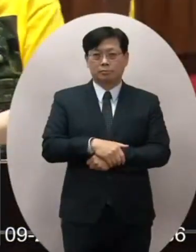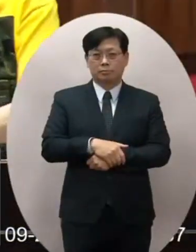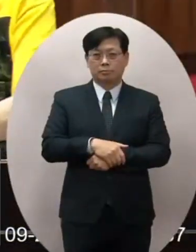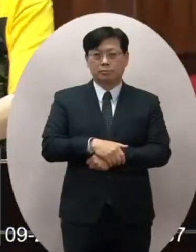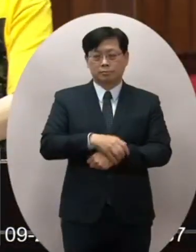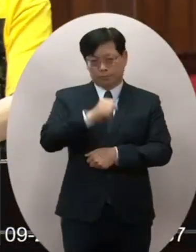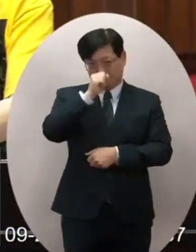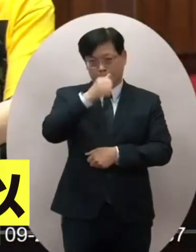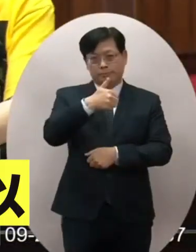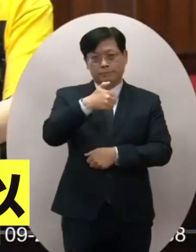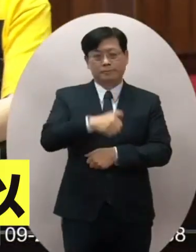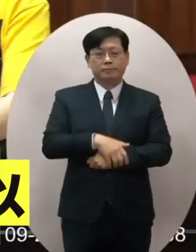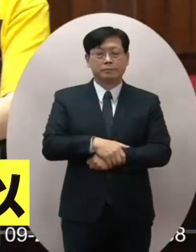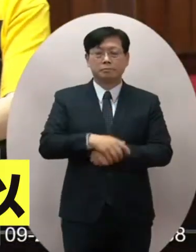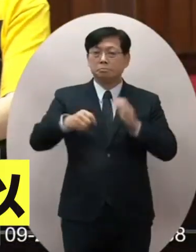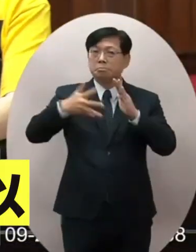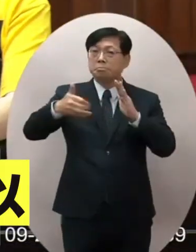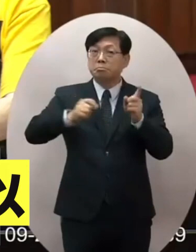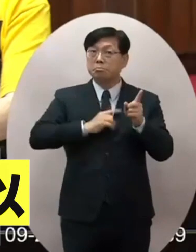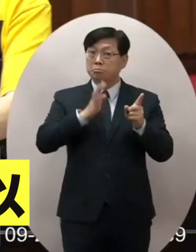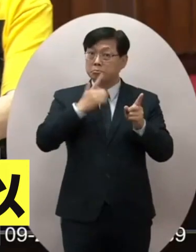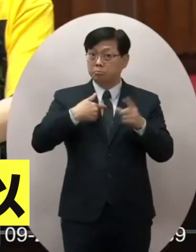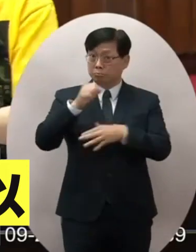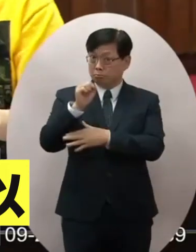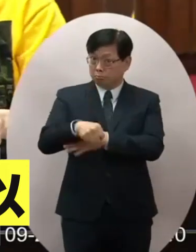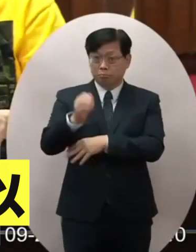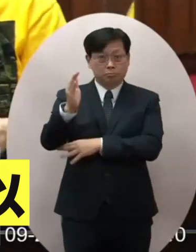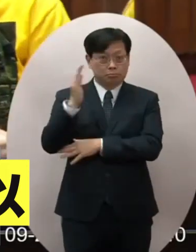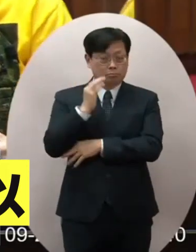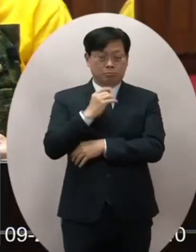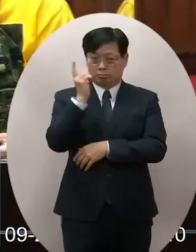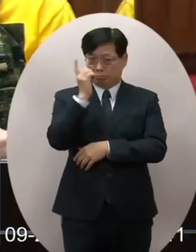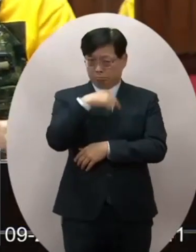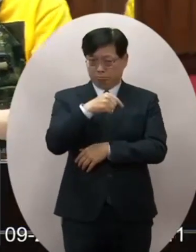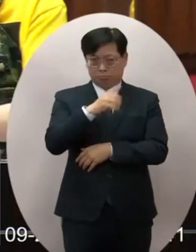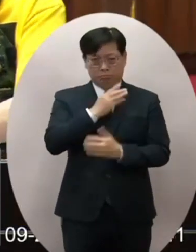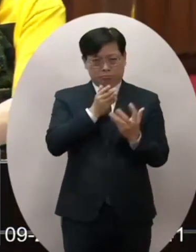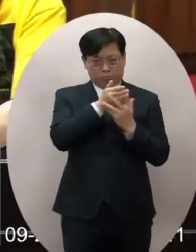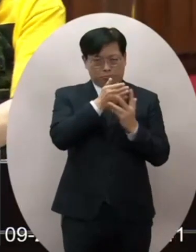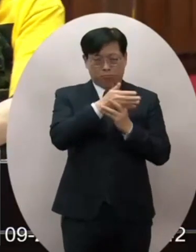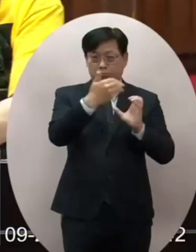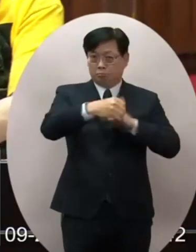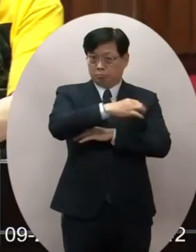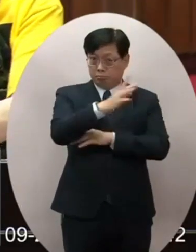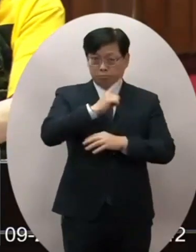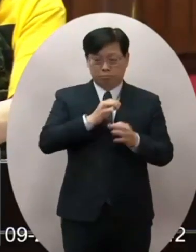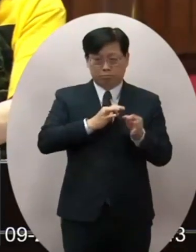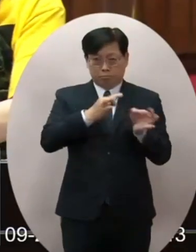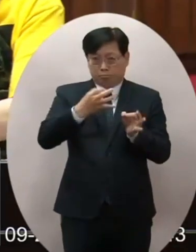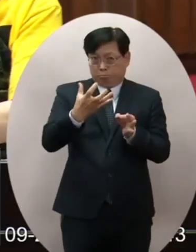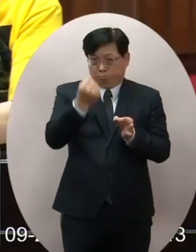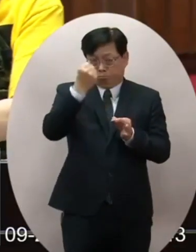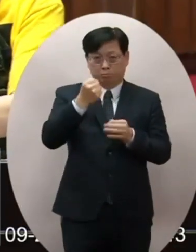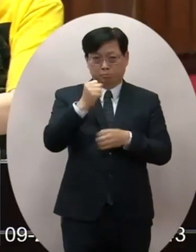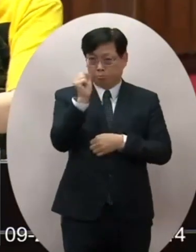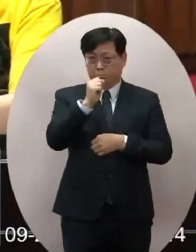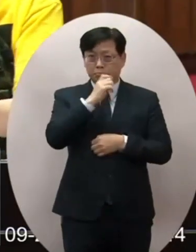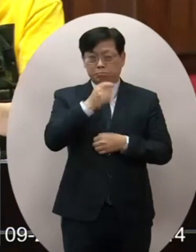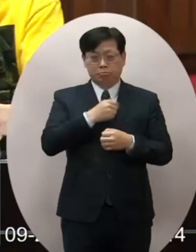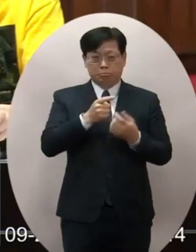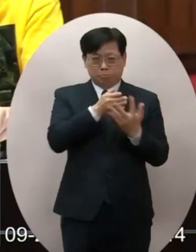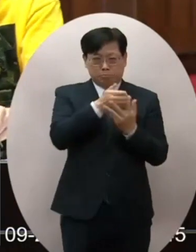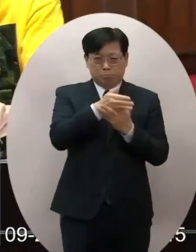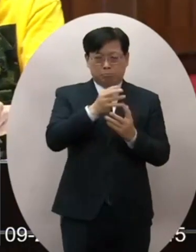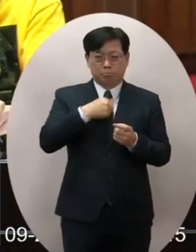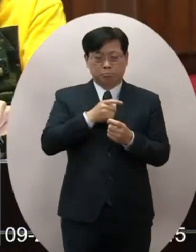是。好，谢谢。那院长，你是否同意政府不可以干预媒体的经营权，不可以将黑手伸